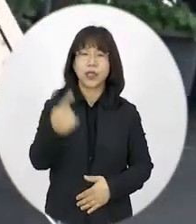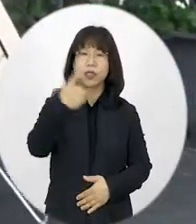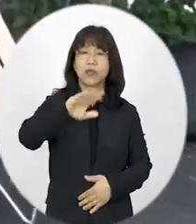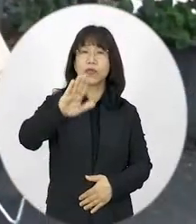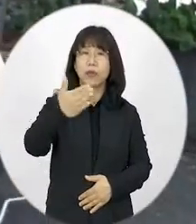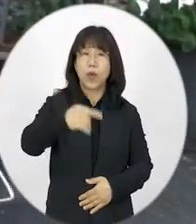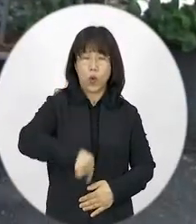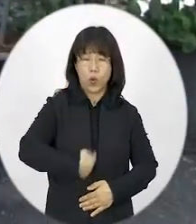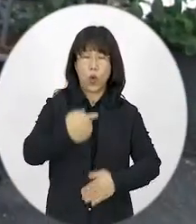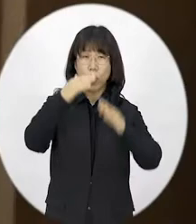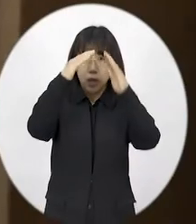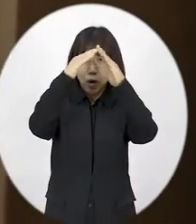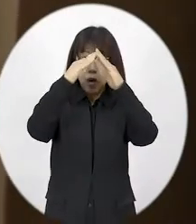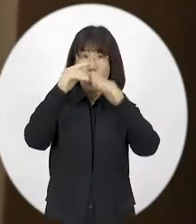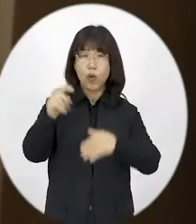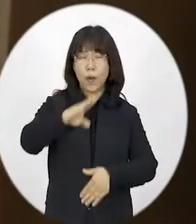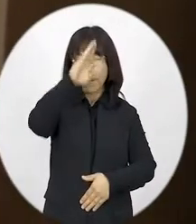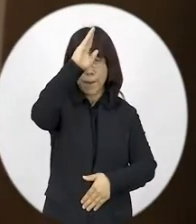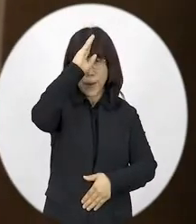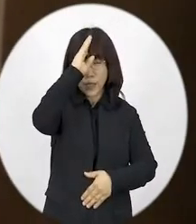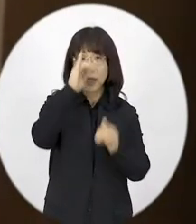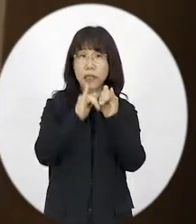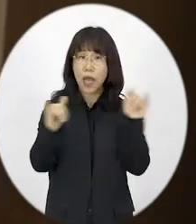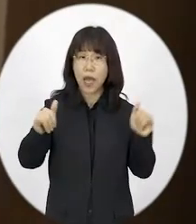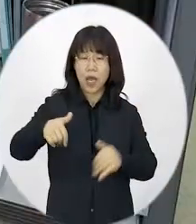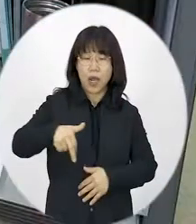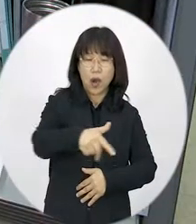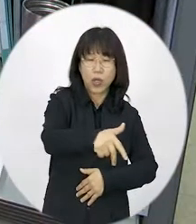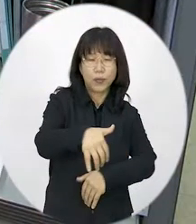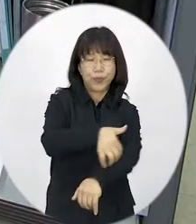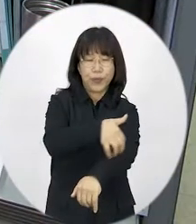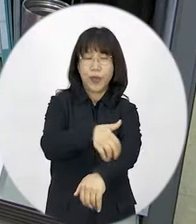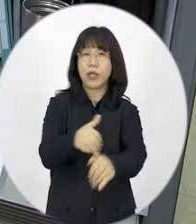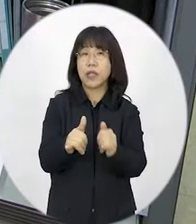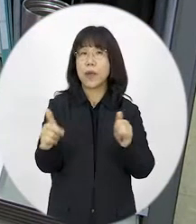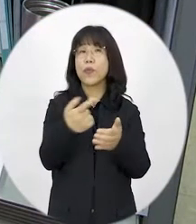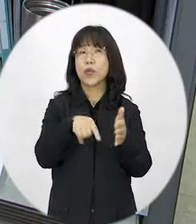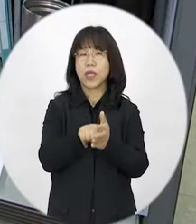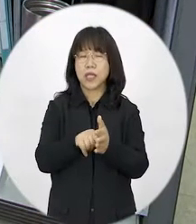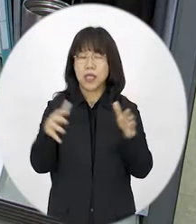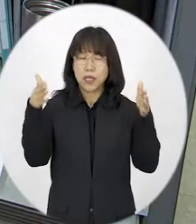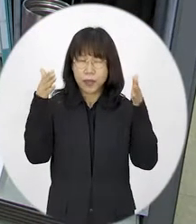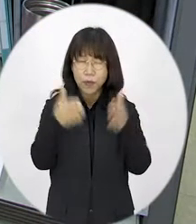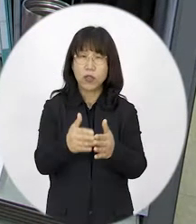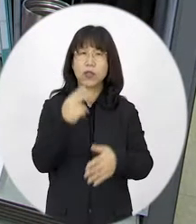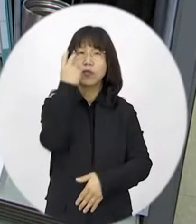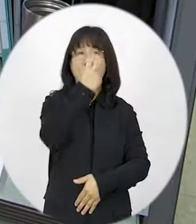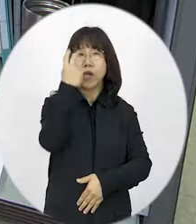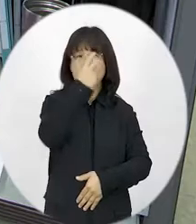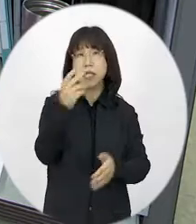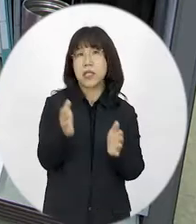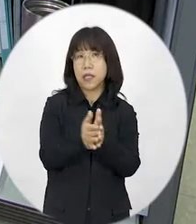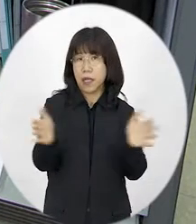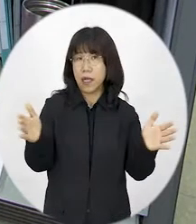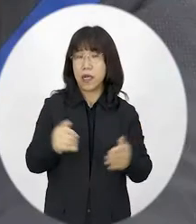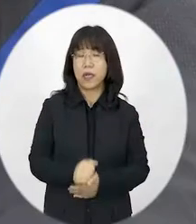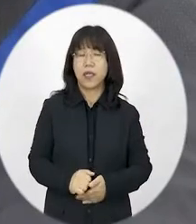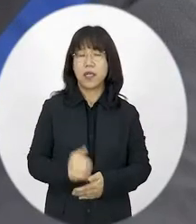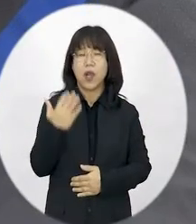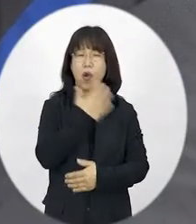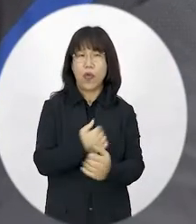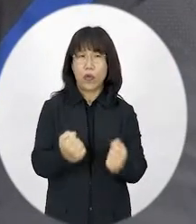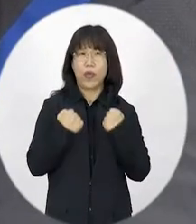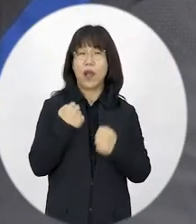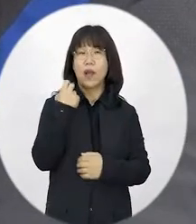1,900여 명의 독거 어르신, 만성질환자 등 거동이 불편한 취약계층에 대한 집중관리에도 나섭니다. 이에